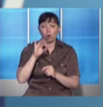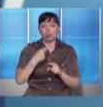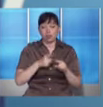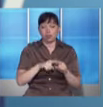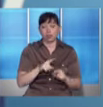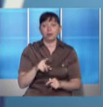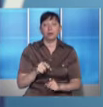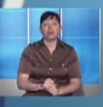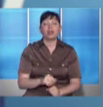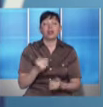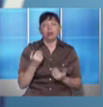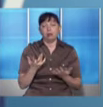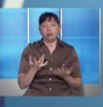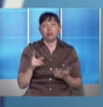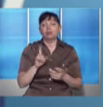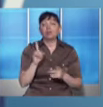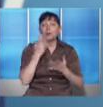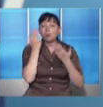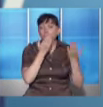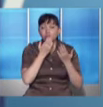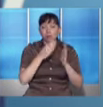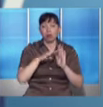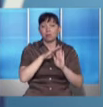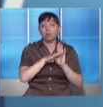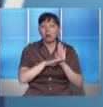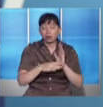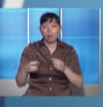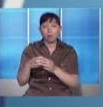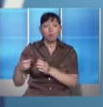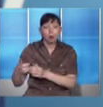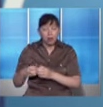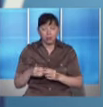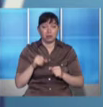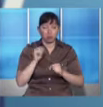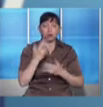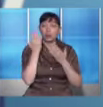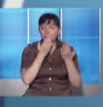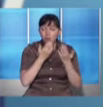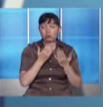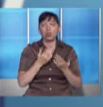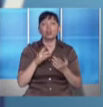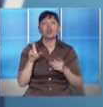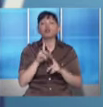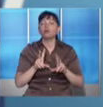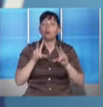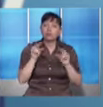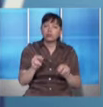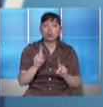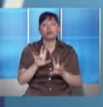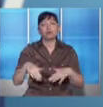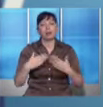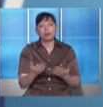să citim platforma, nu este dificil. Vedem fiecare partid ce propune și ce promite. Este